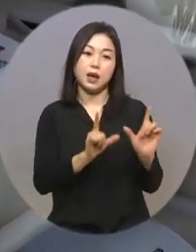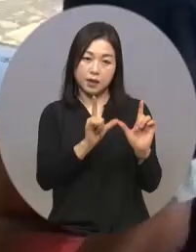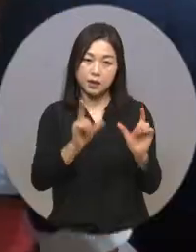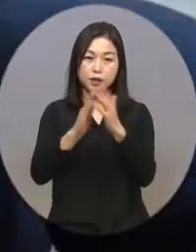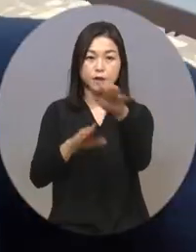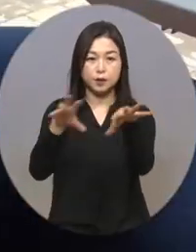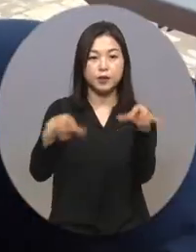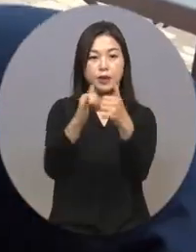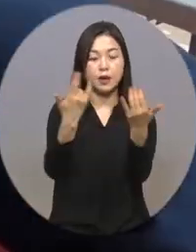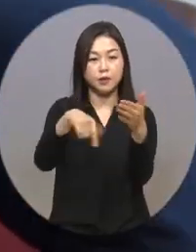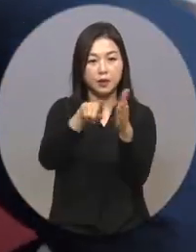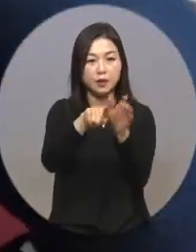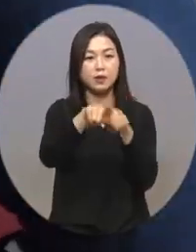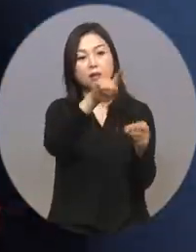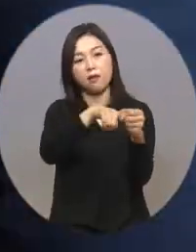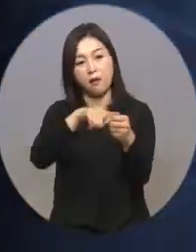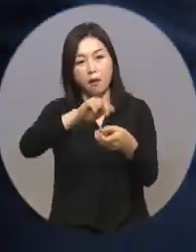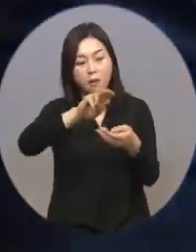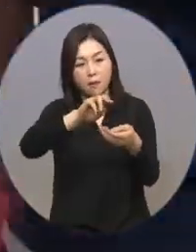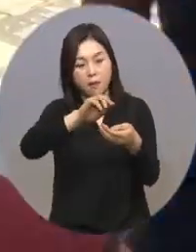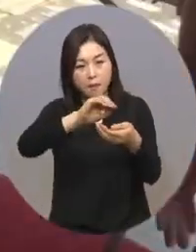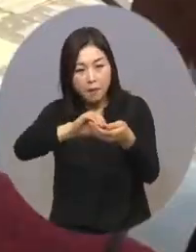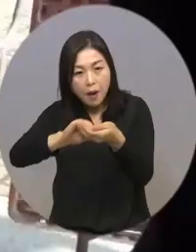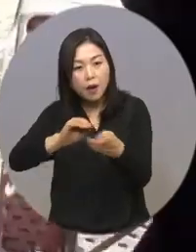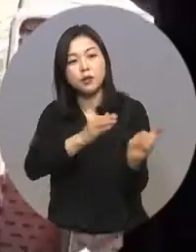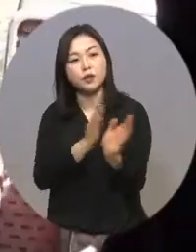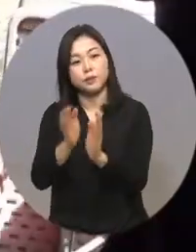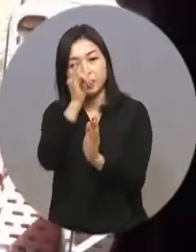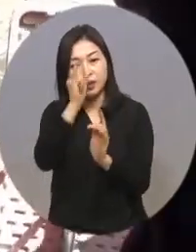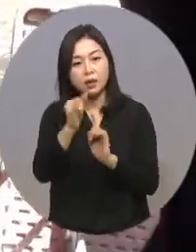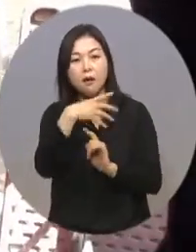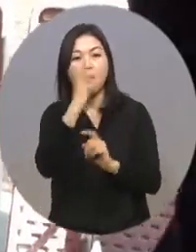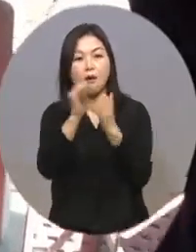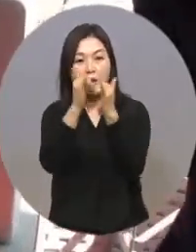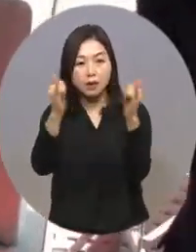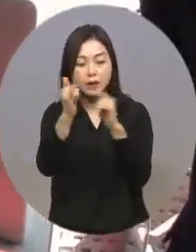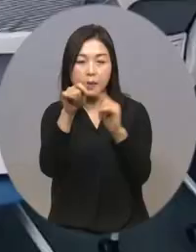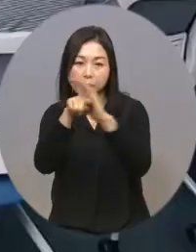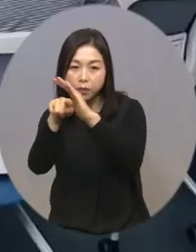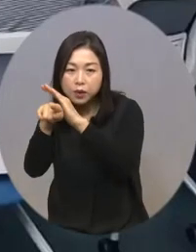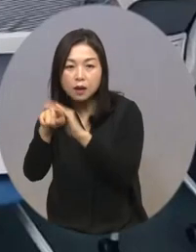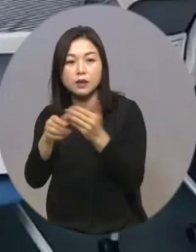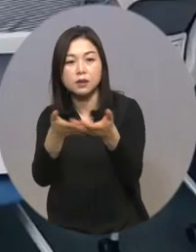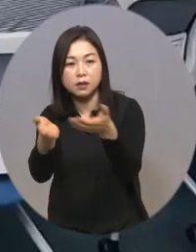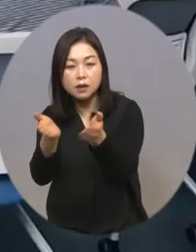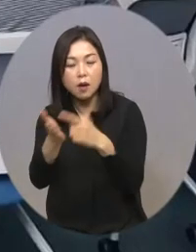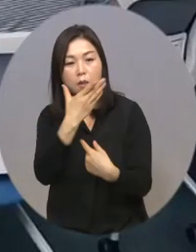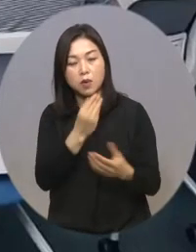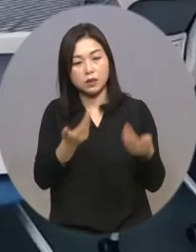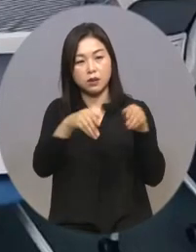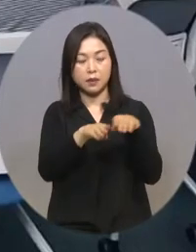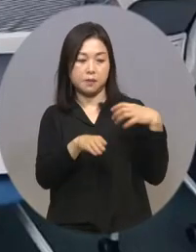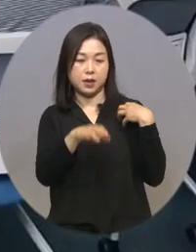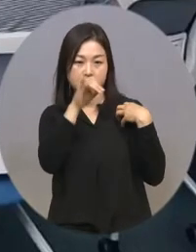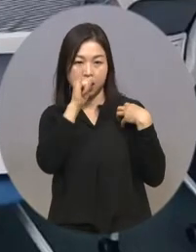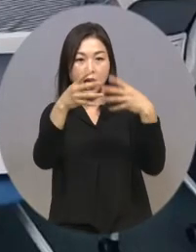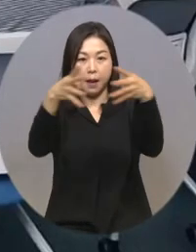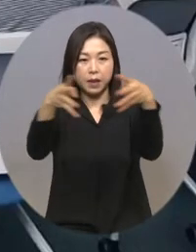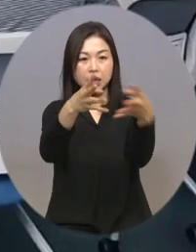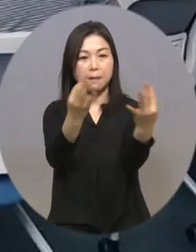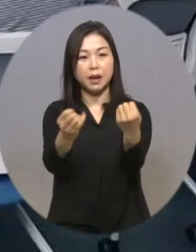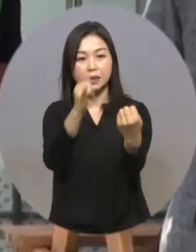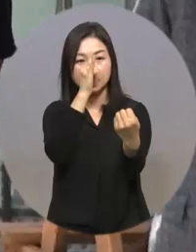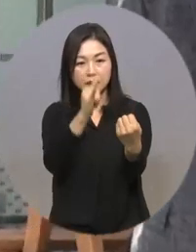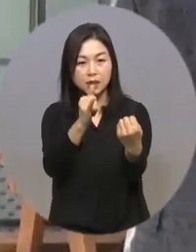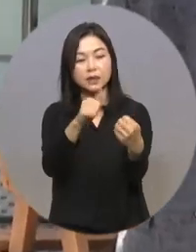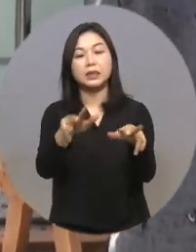준비했습니다. 어른들을 방문하고 전달하는 일은 복지관에서 담당합니다. 아파트가 주류를 이루고 있는 현대의